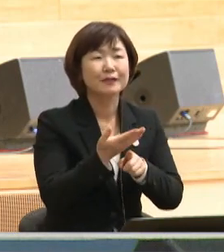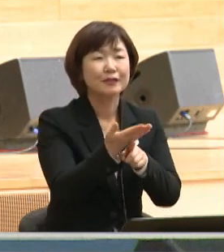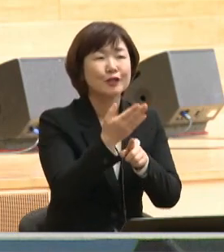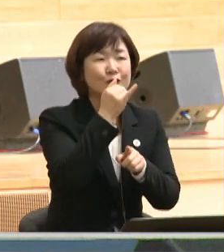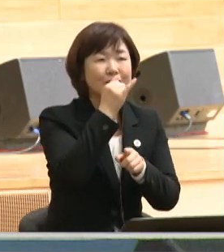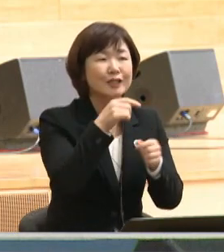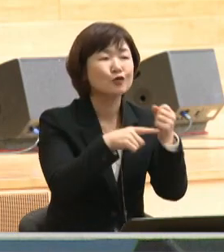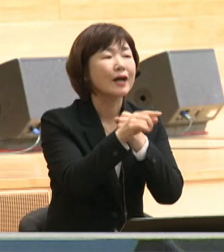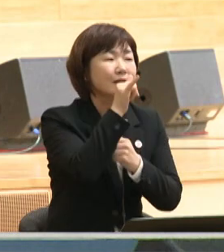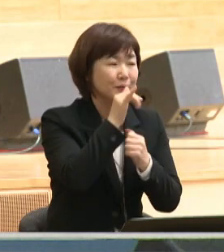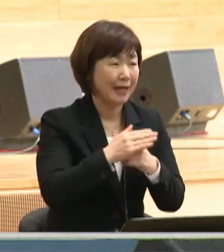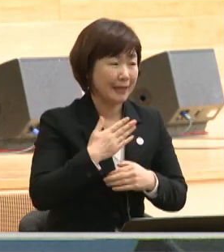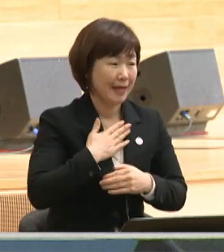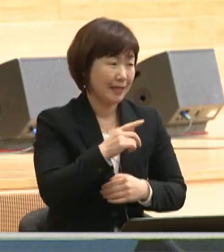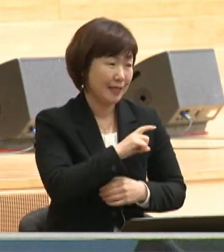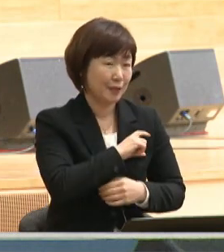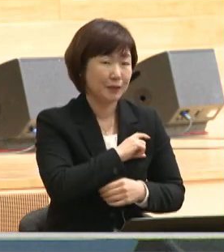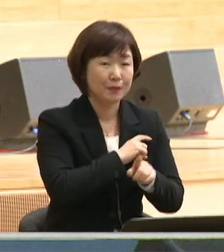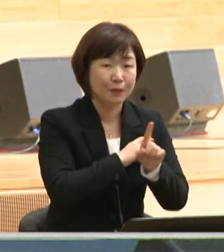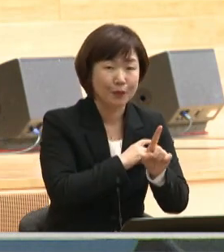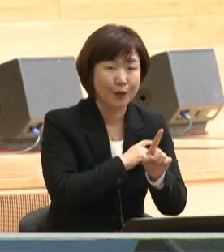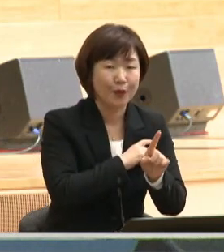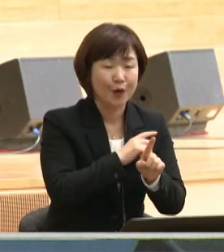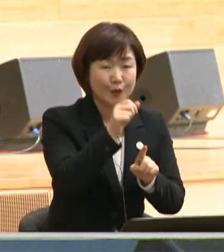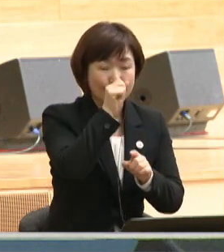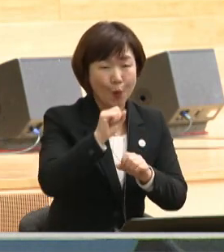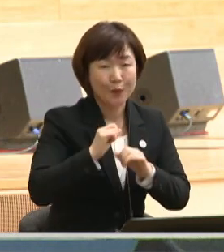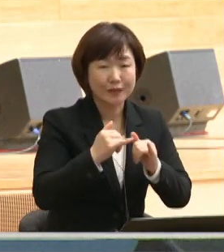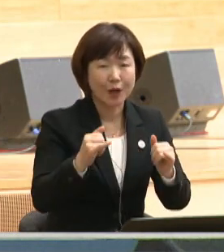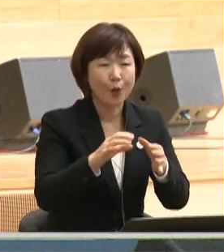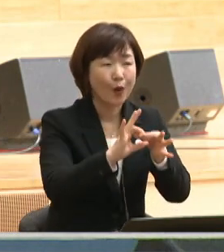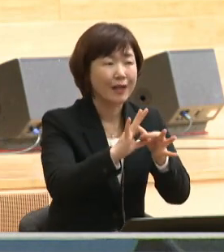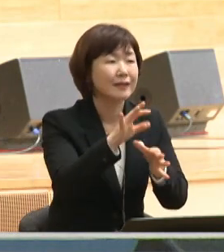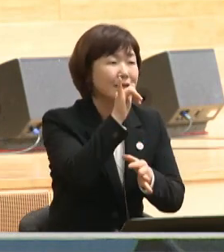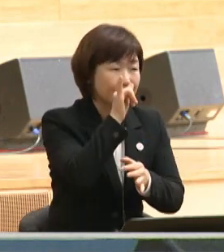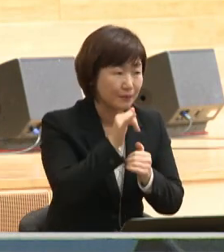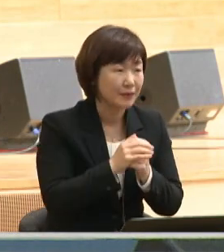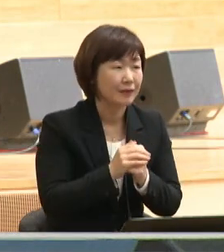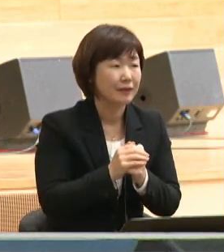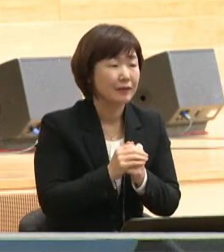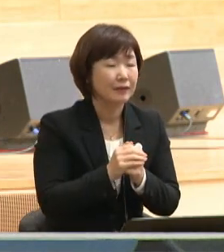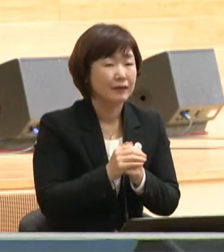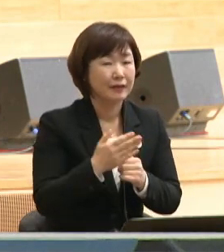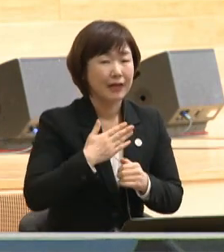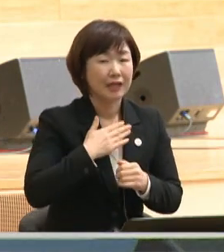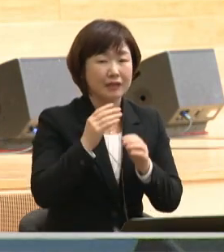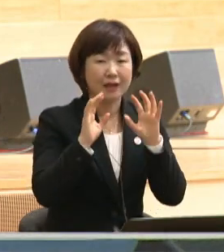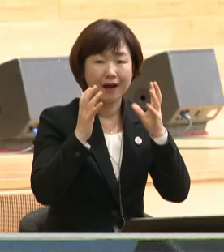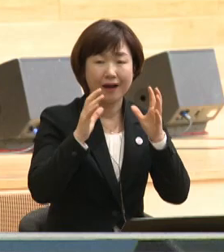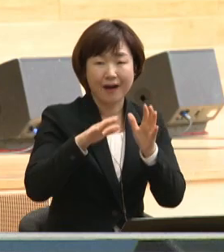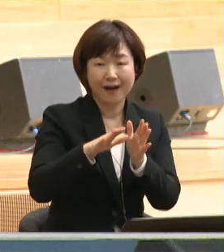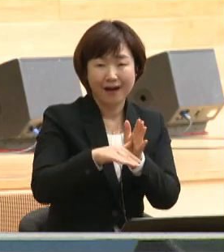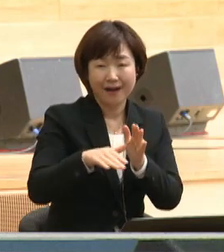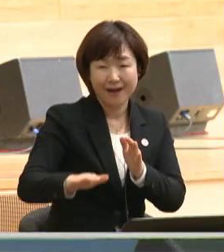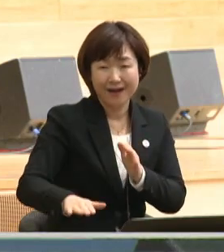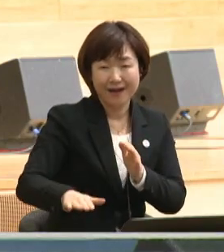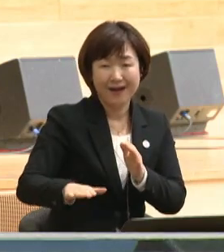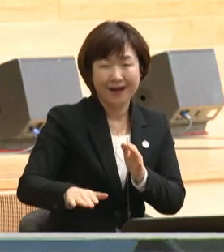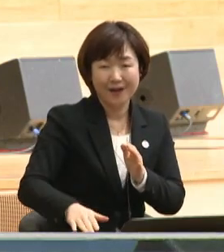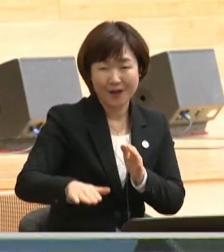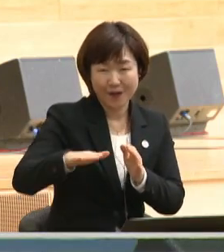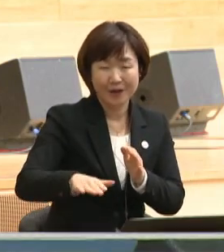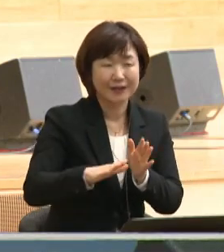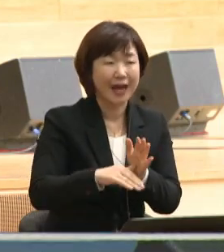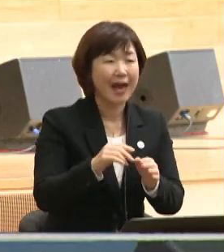제 이름이 좋은 병사와 관련이 있기 때문입니다 저는 어렸을 때 그 이름